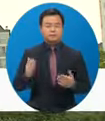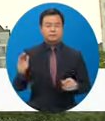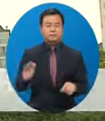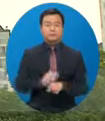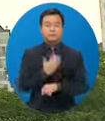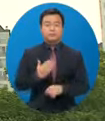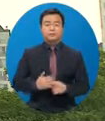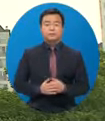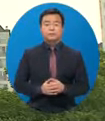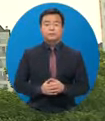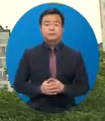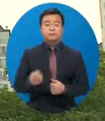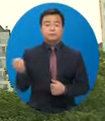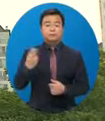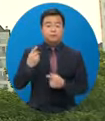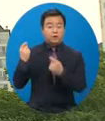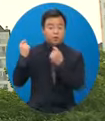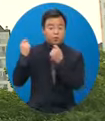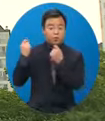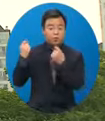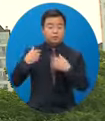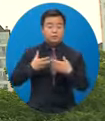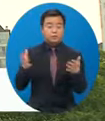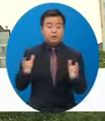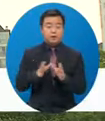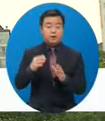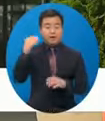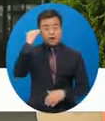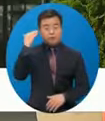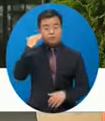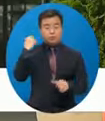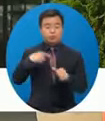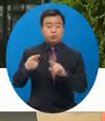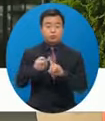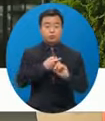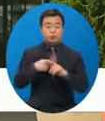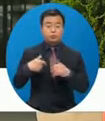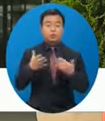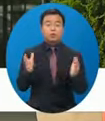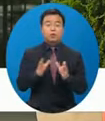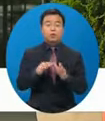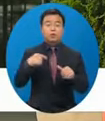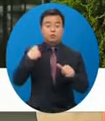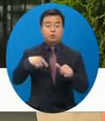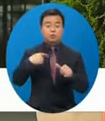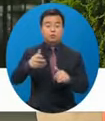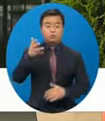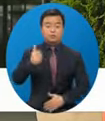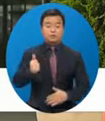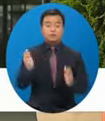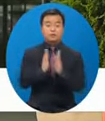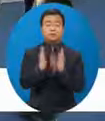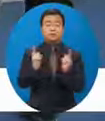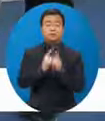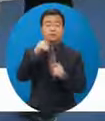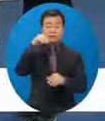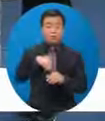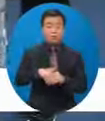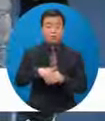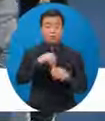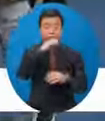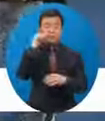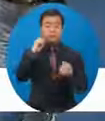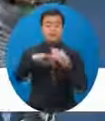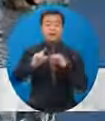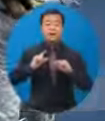바뀌었다고 반면 보수교육 단체인 한국 교에서는 교육감 직선제가 정답은 아니라며 폐지를 촉구했습니다